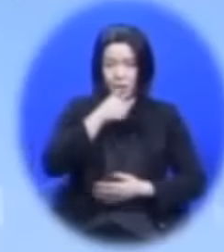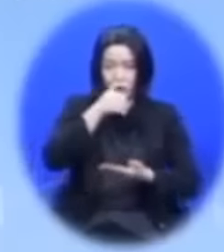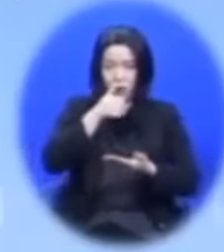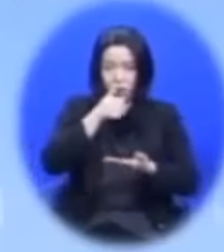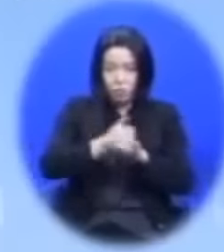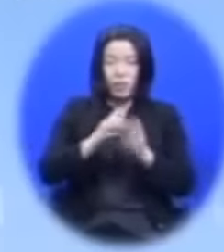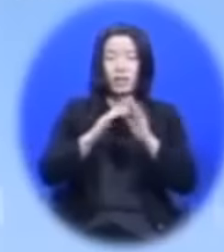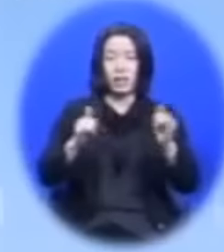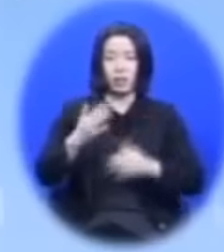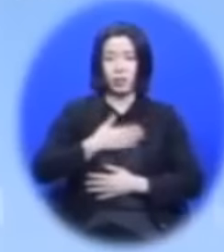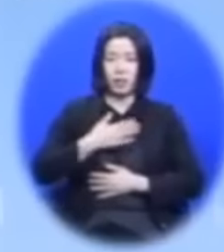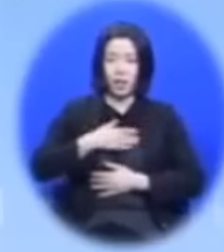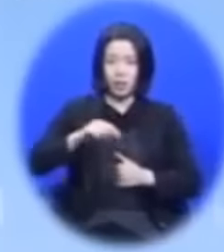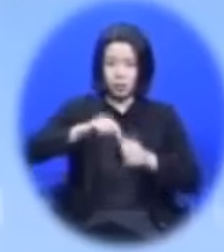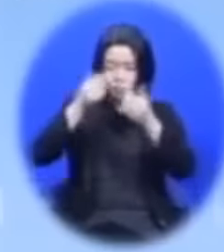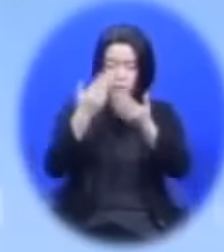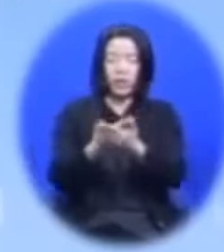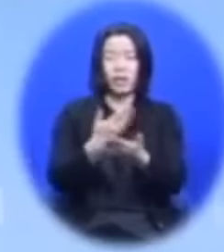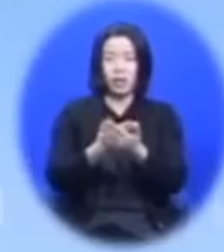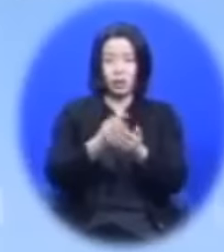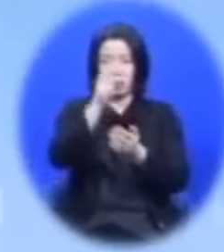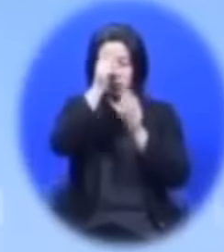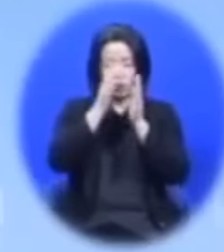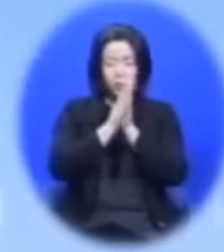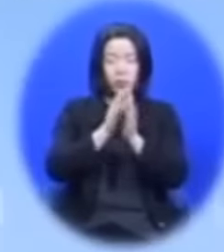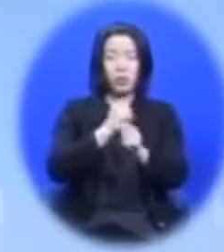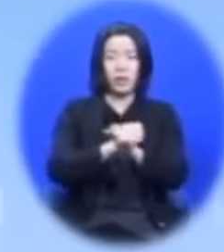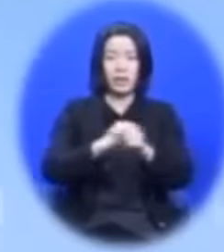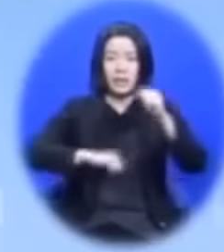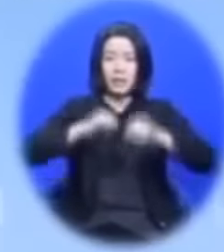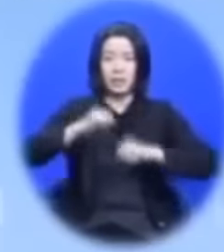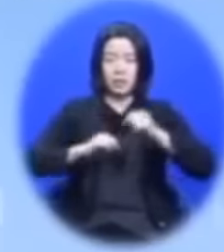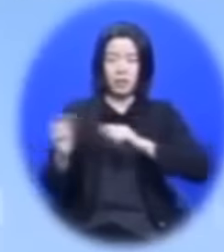그리고 자기를 구원해 달라고 기도하는 역사들이